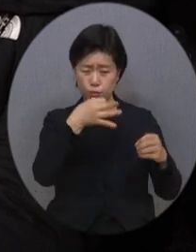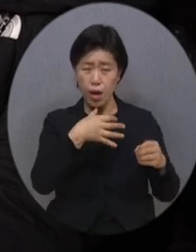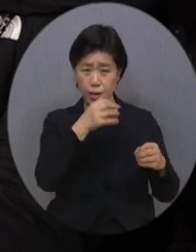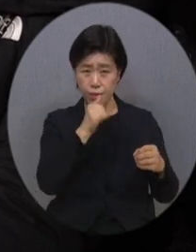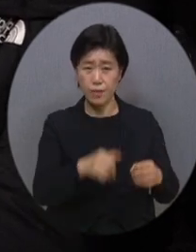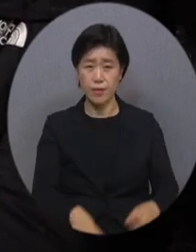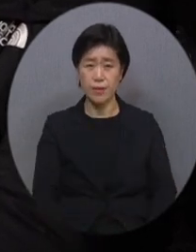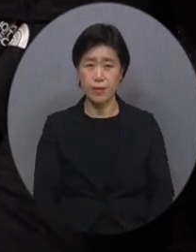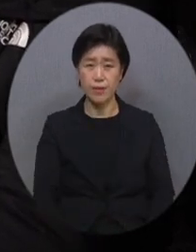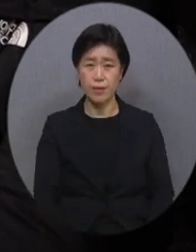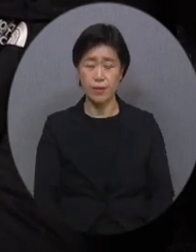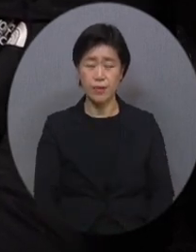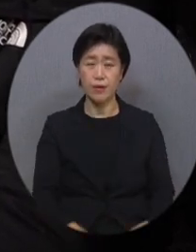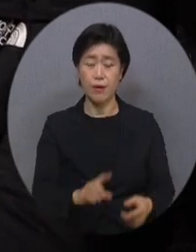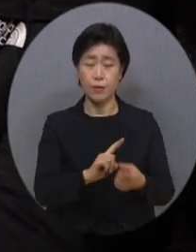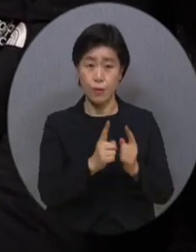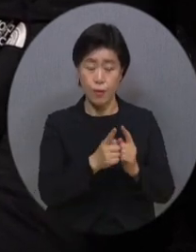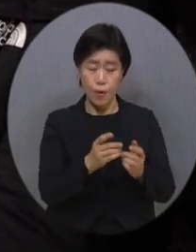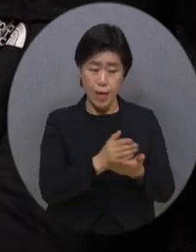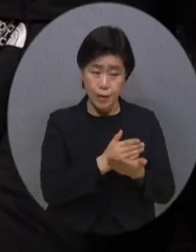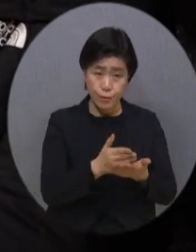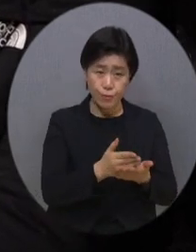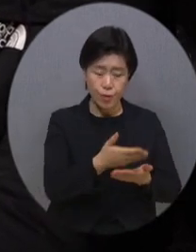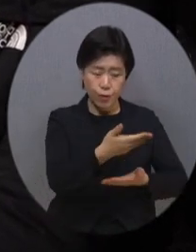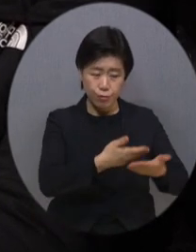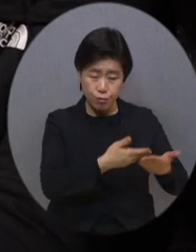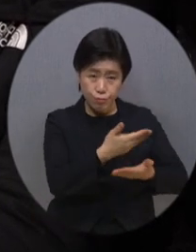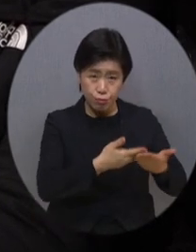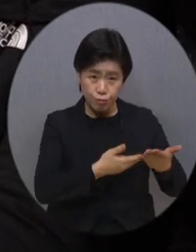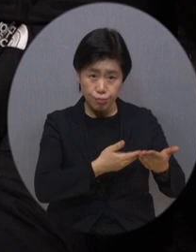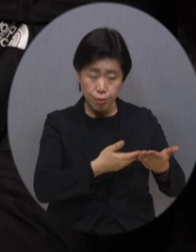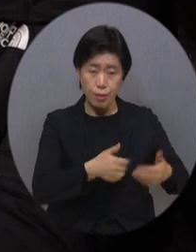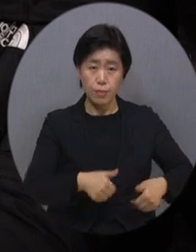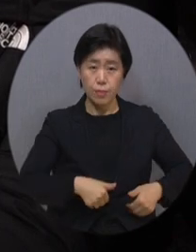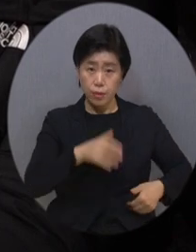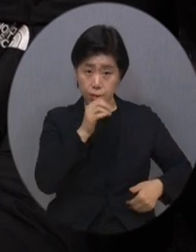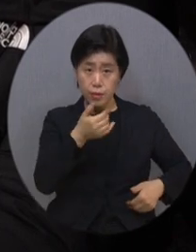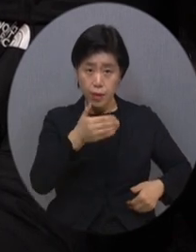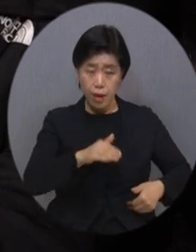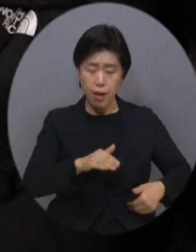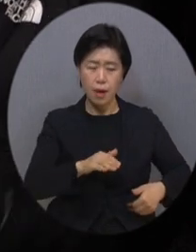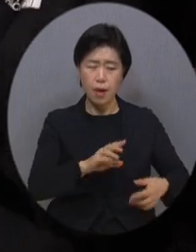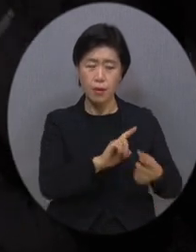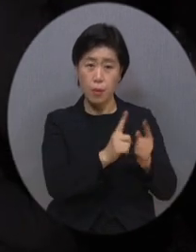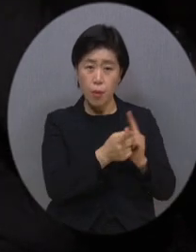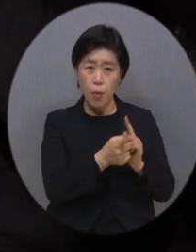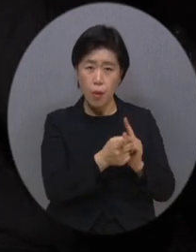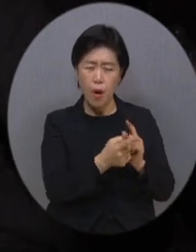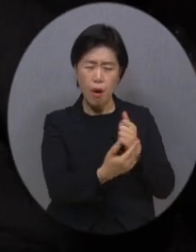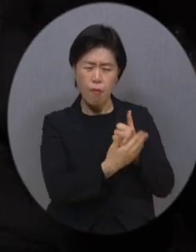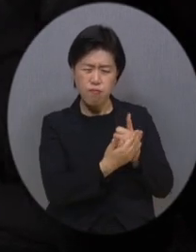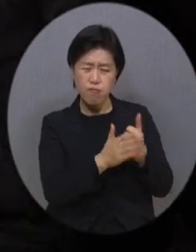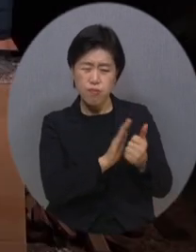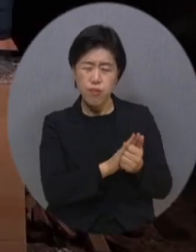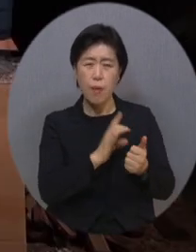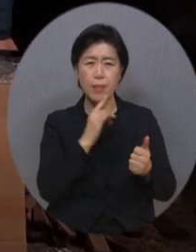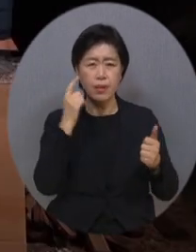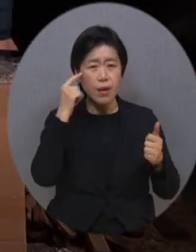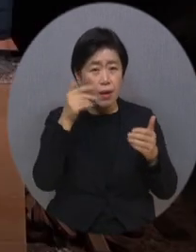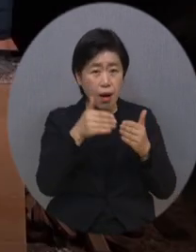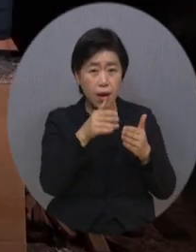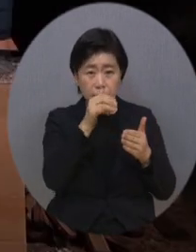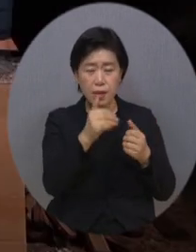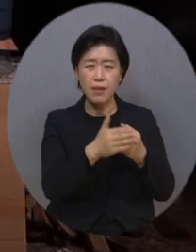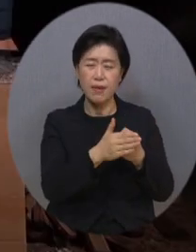이게 서로 나누고 또 이제 이렇게 해야 되는데 내가 좀 더 해야지 막 이런 경우가 서로가 있다 보면 그때 좀 힘들 때가 있어요. 근데 이게 그건